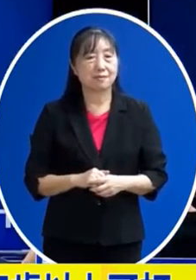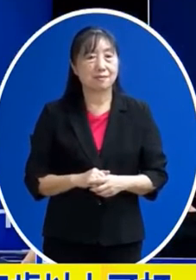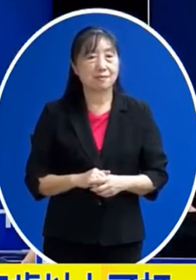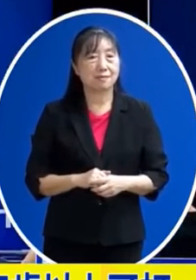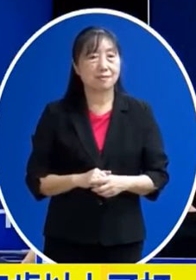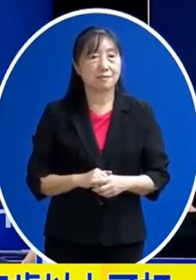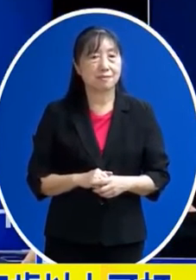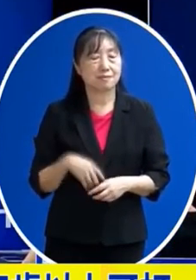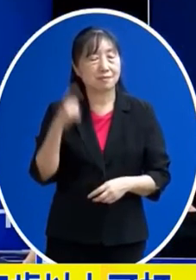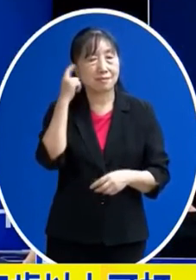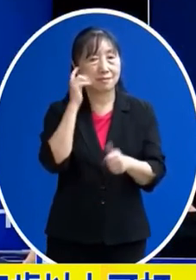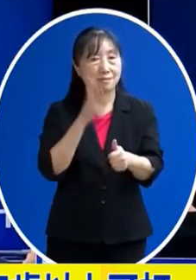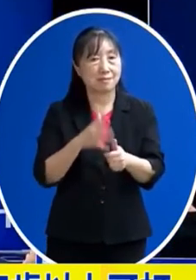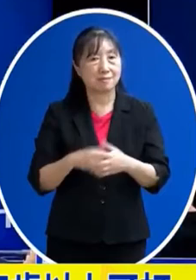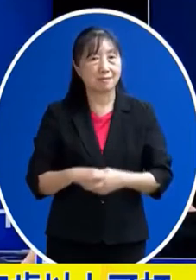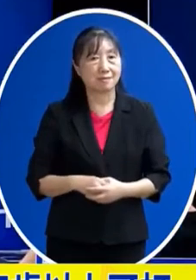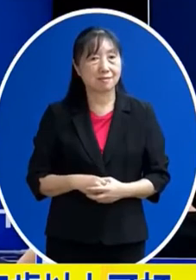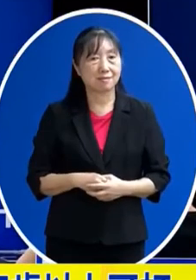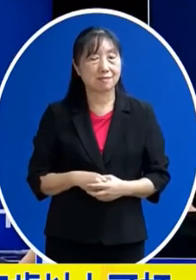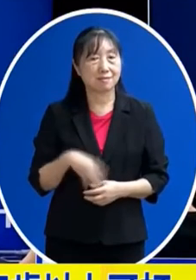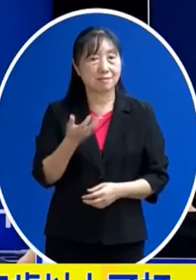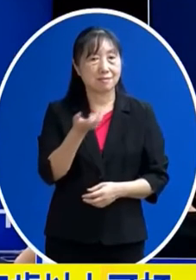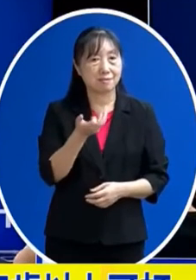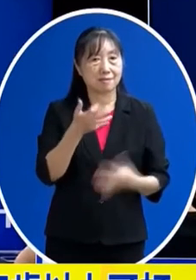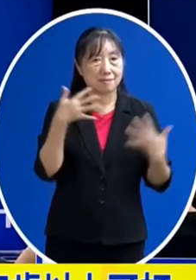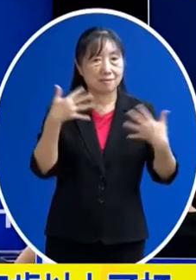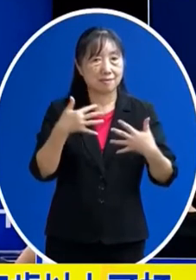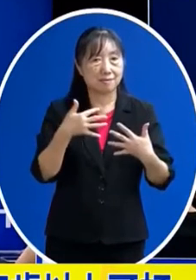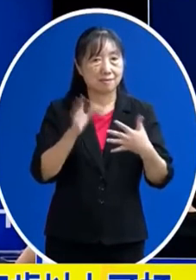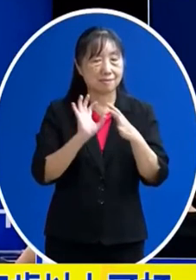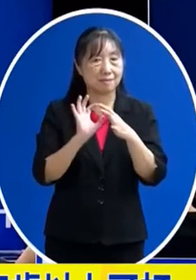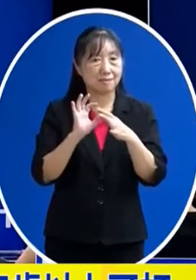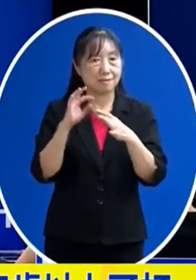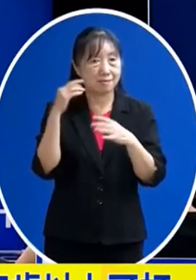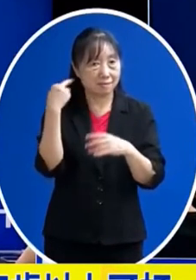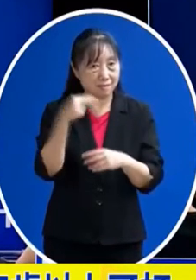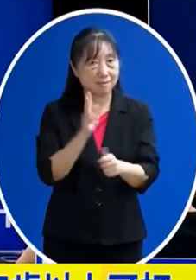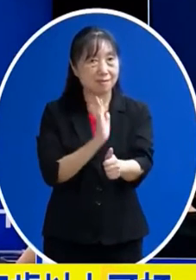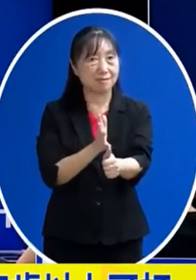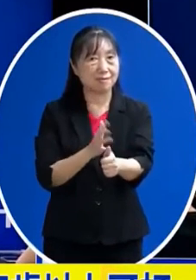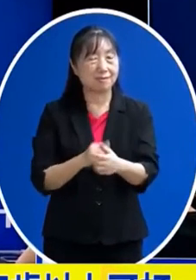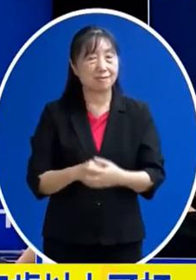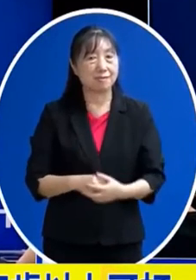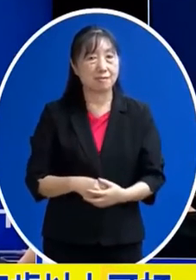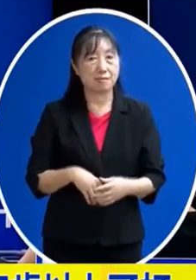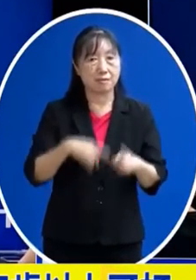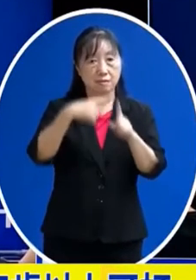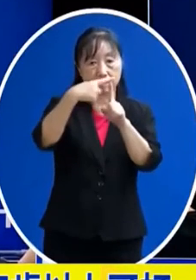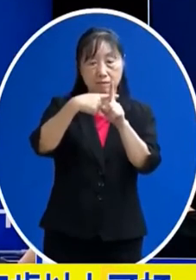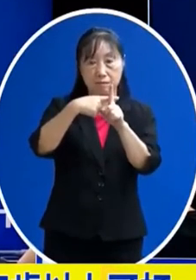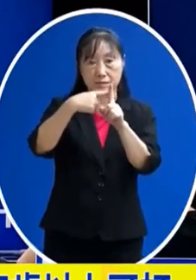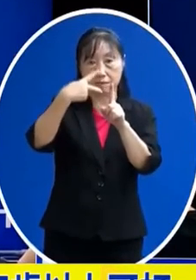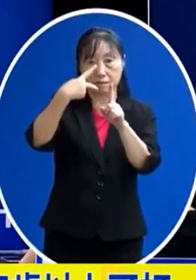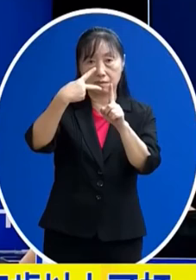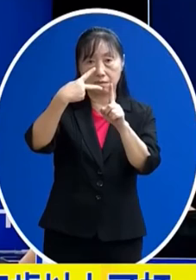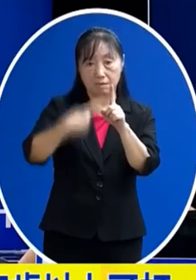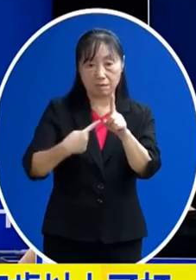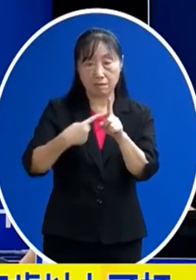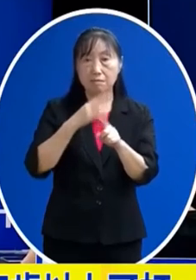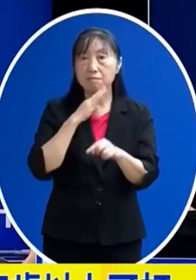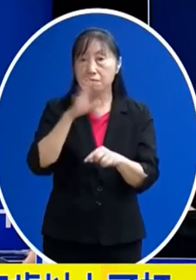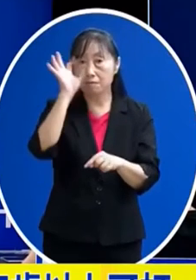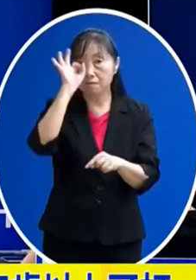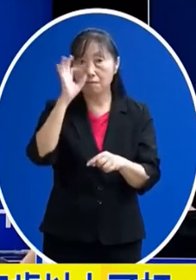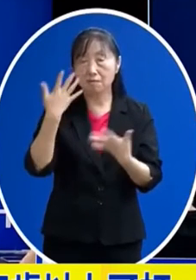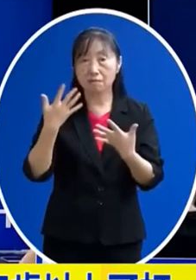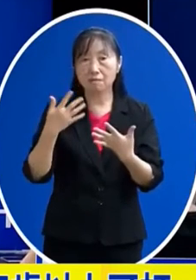长官好，八大电视提问，这边想请教，就刚刚的问题继续请问，就是降级的标准呢，我们是会看一